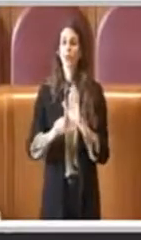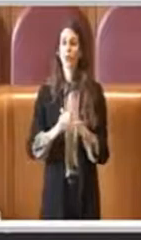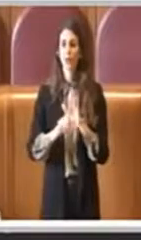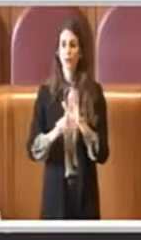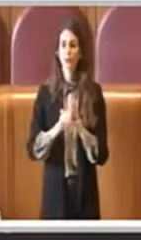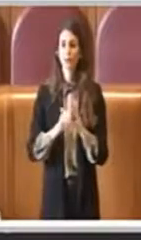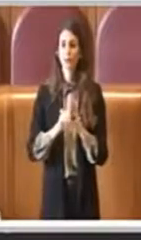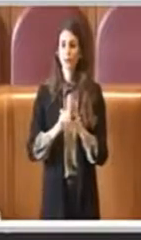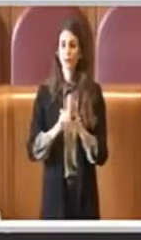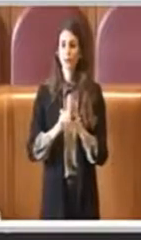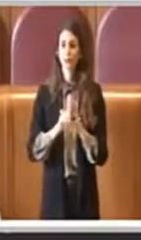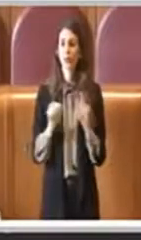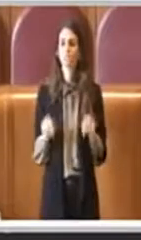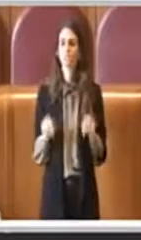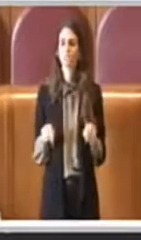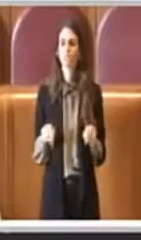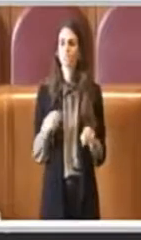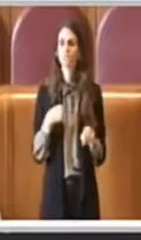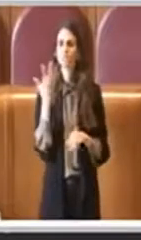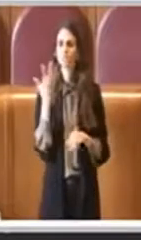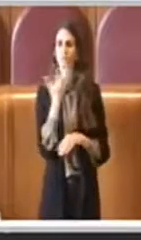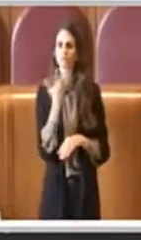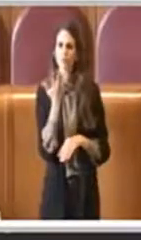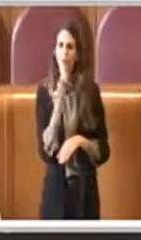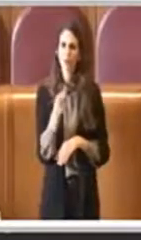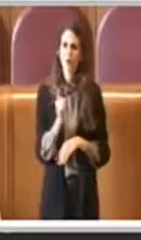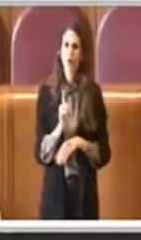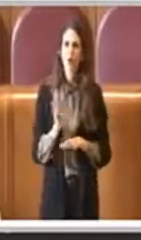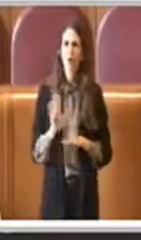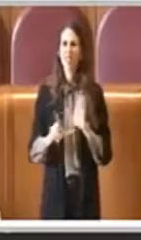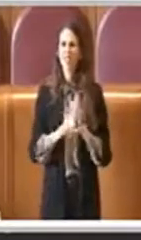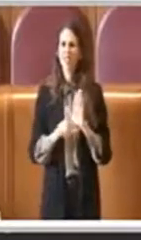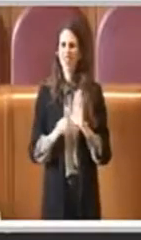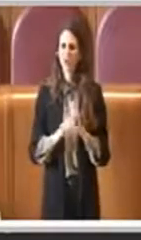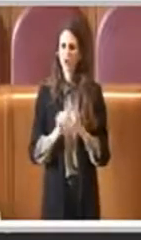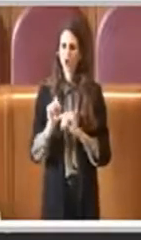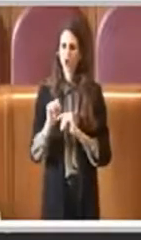che adesso non vorrei sbagliare, dovrebbe essere la 12 del